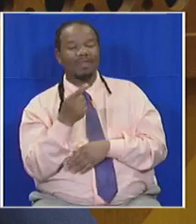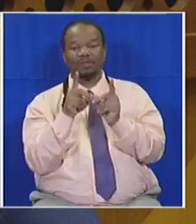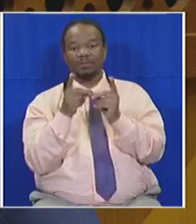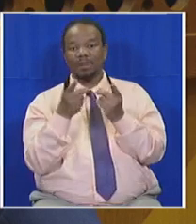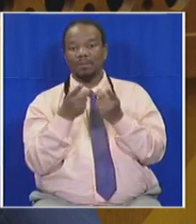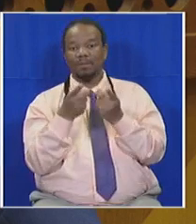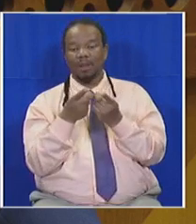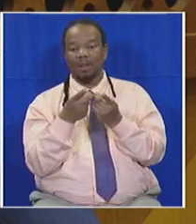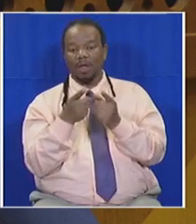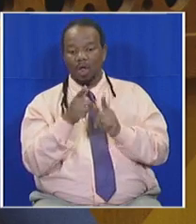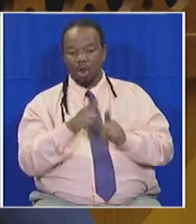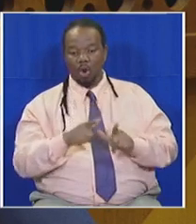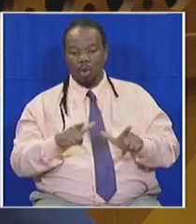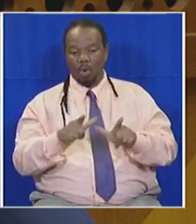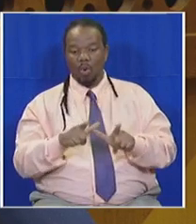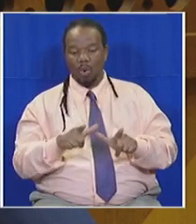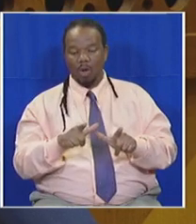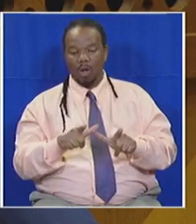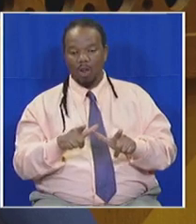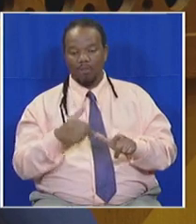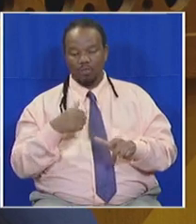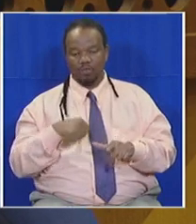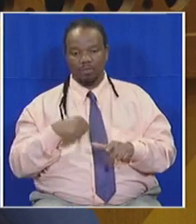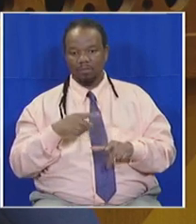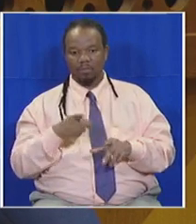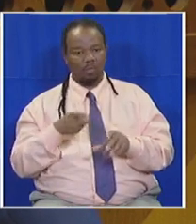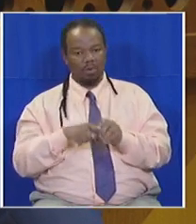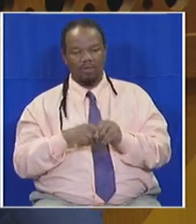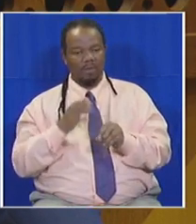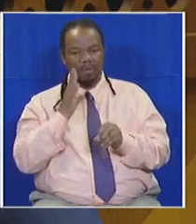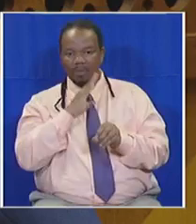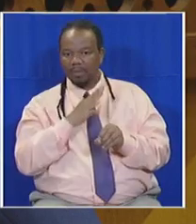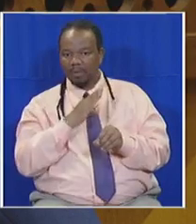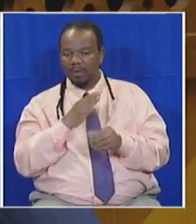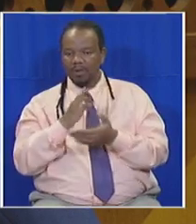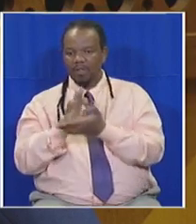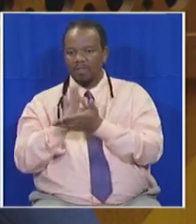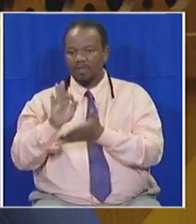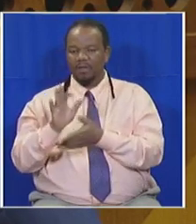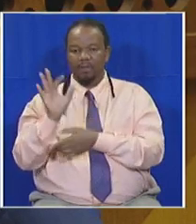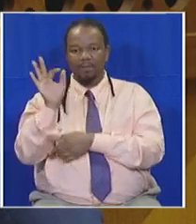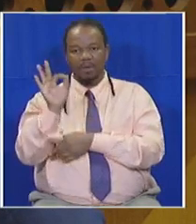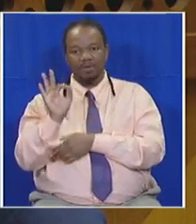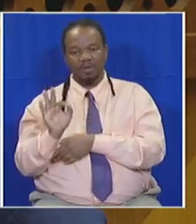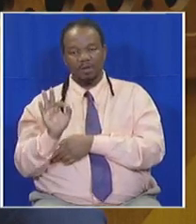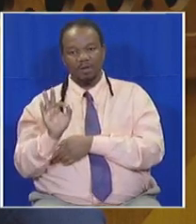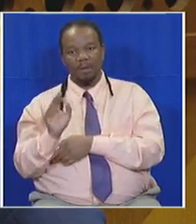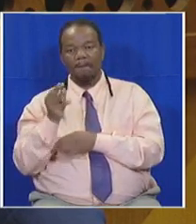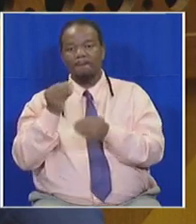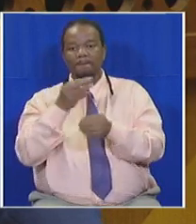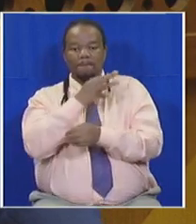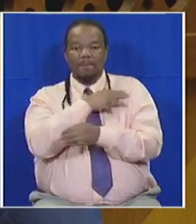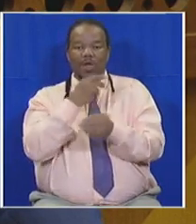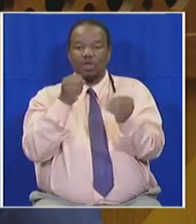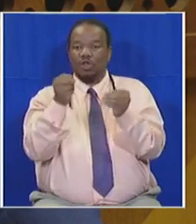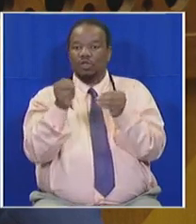is onvoldoende gekwalifiseer. 13% munisipale bestuurders is nie gekwalifiseer vir hulle